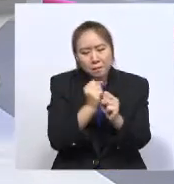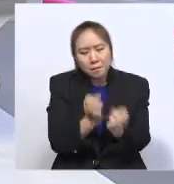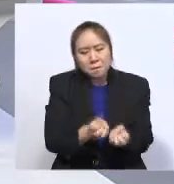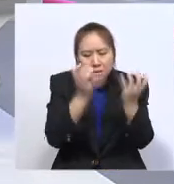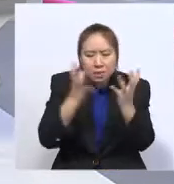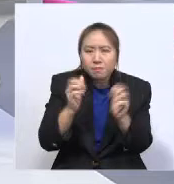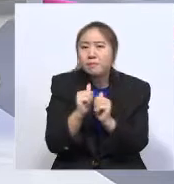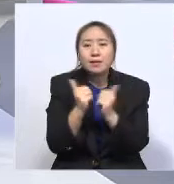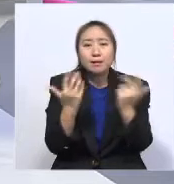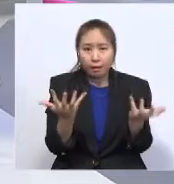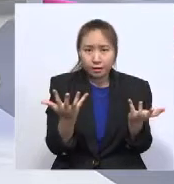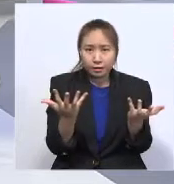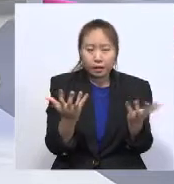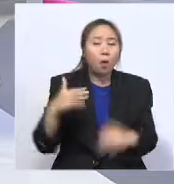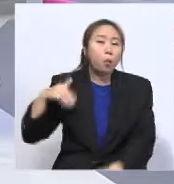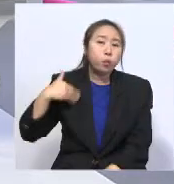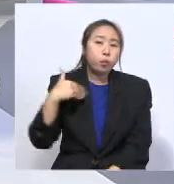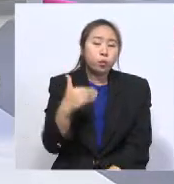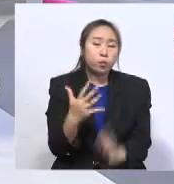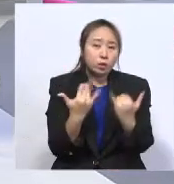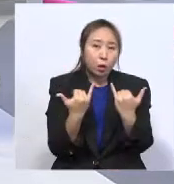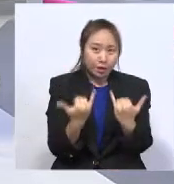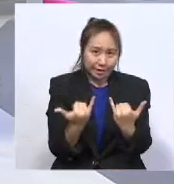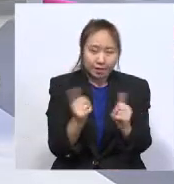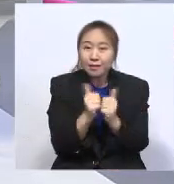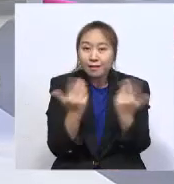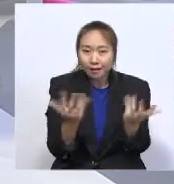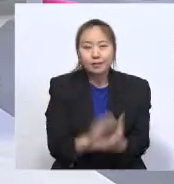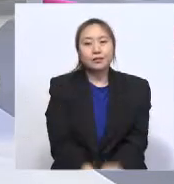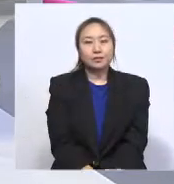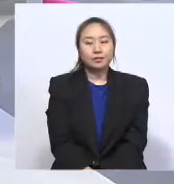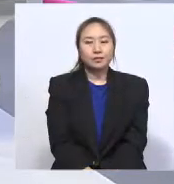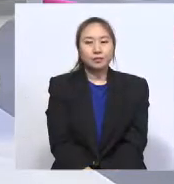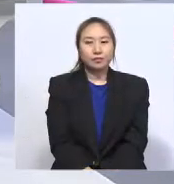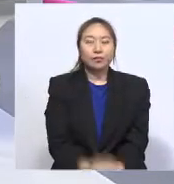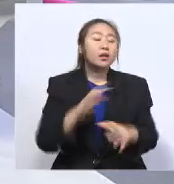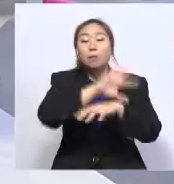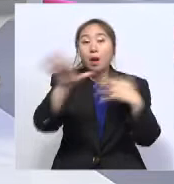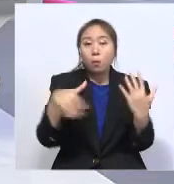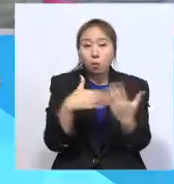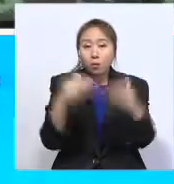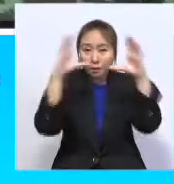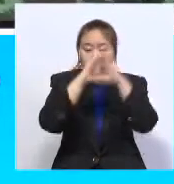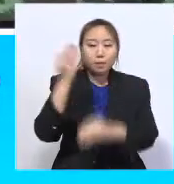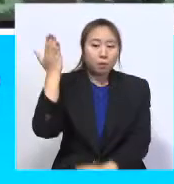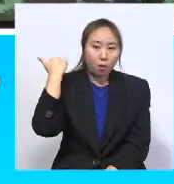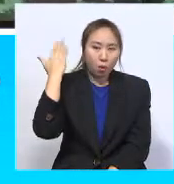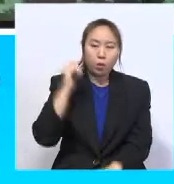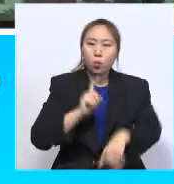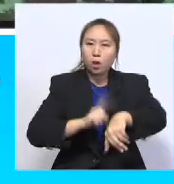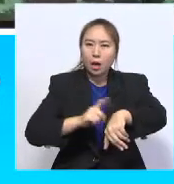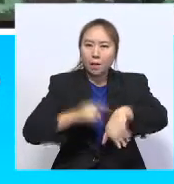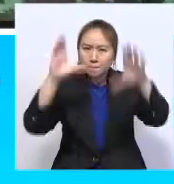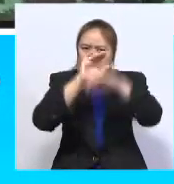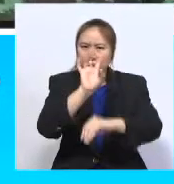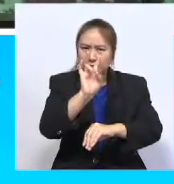การก่อเหตุเนี่ยเป็นอย่างไรนะครับแล้วก็จนมาถึงตอนนี้สถานการณ์สุดเป็นยังไงบ้างครับ ครับภาพรวมของเหตุการณ์ตั้งแต่เมื่อคืนนะครับเวลาประมาณ1